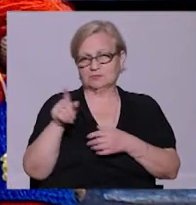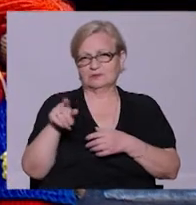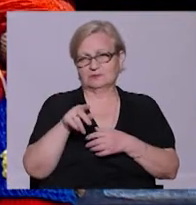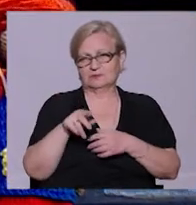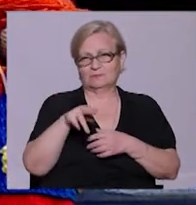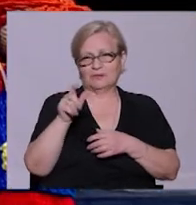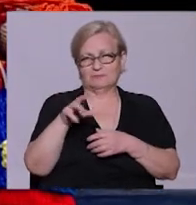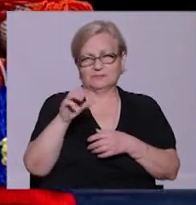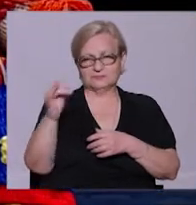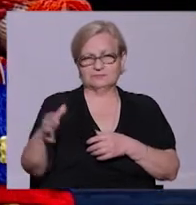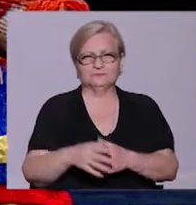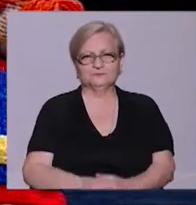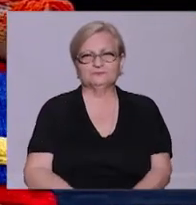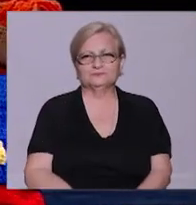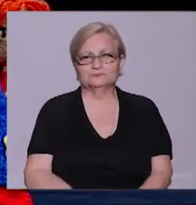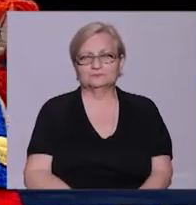სწორად მიმხვდარვარ.